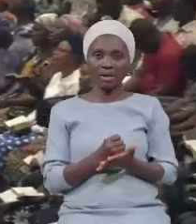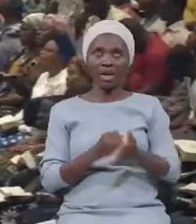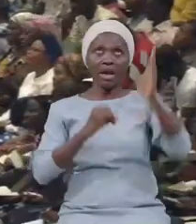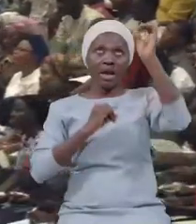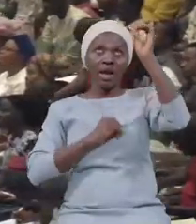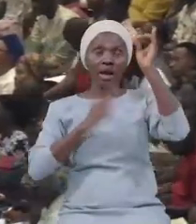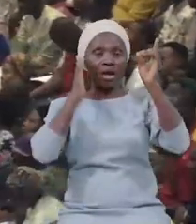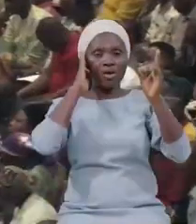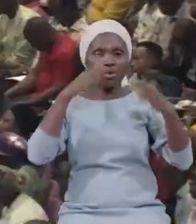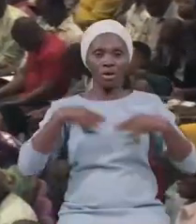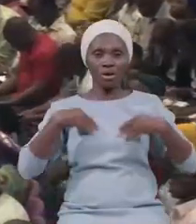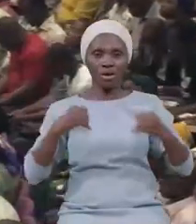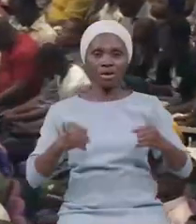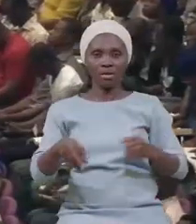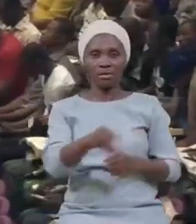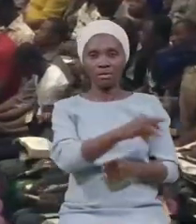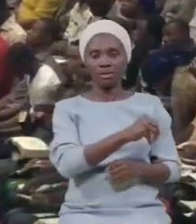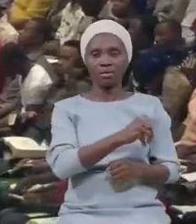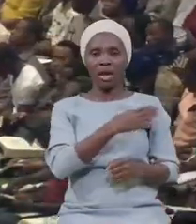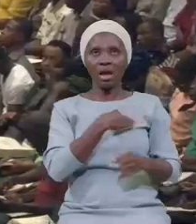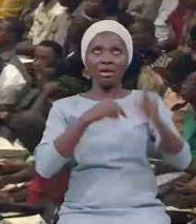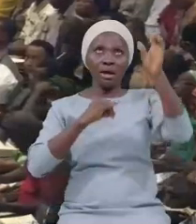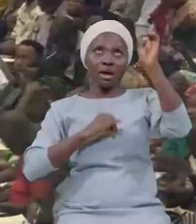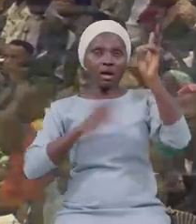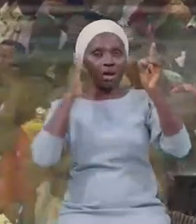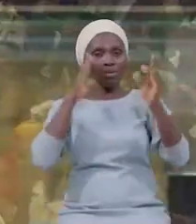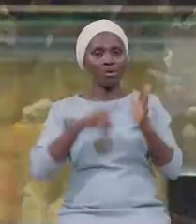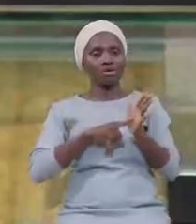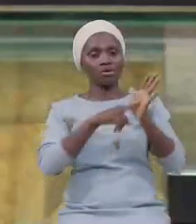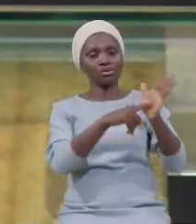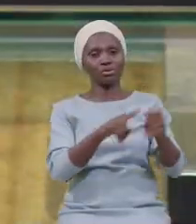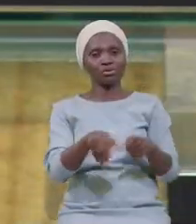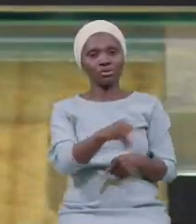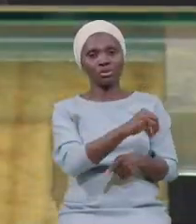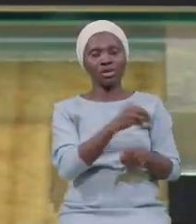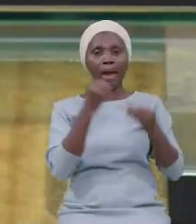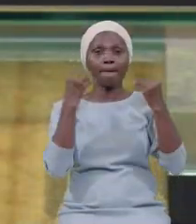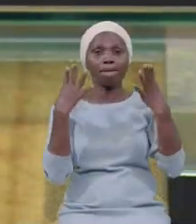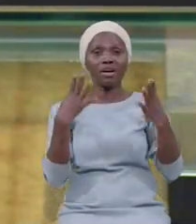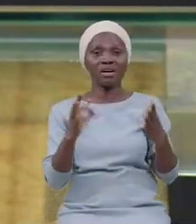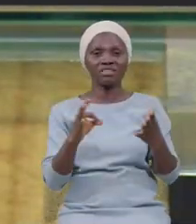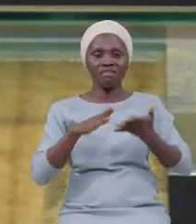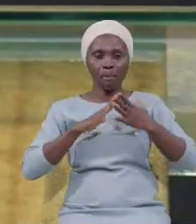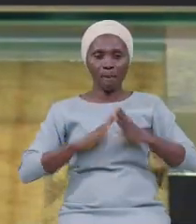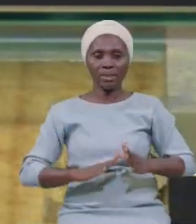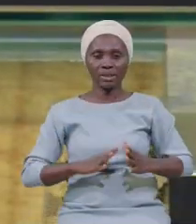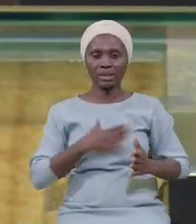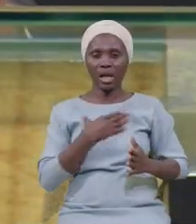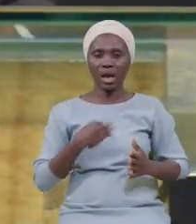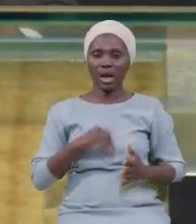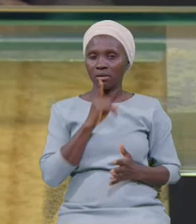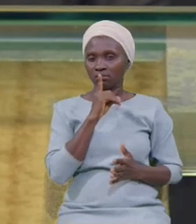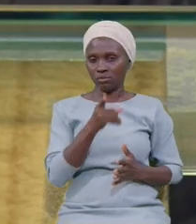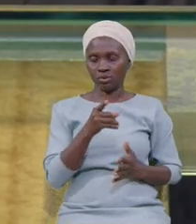Je les guérirai et je leur ouvrirai une source abondante de paix et de